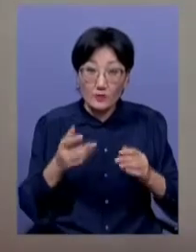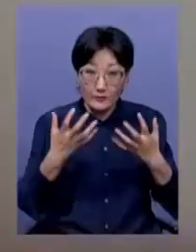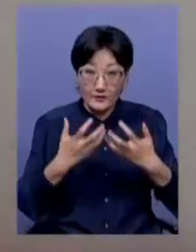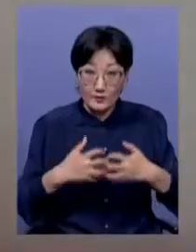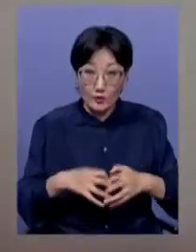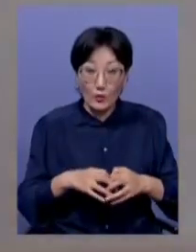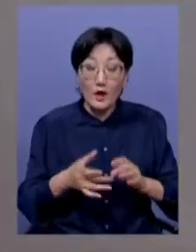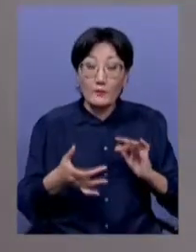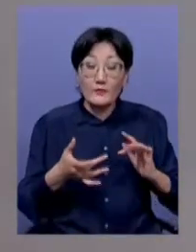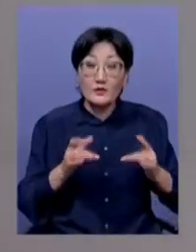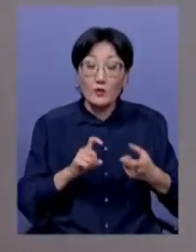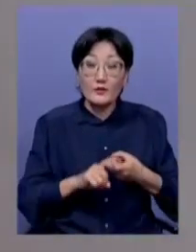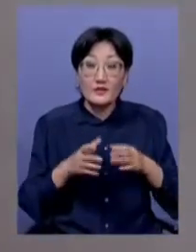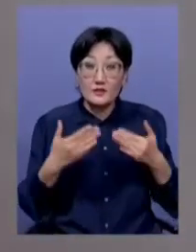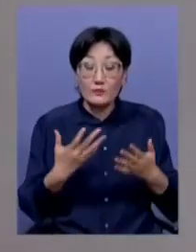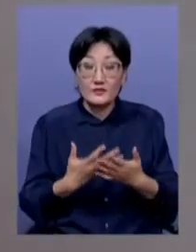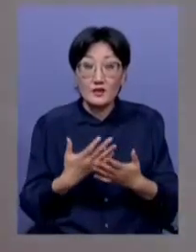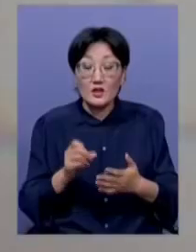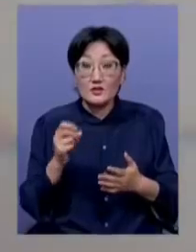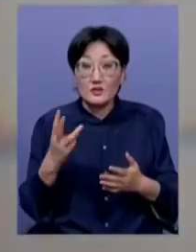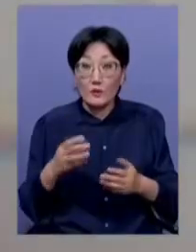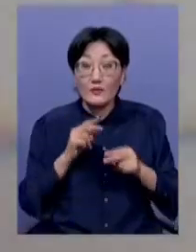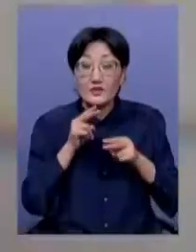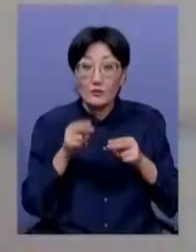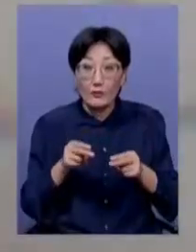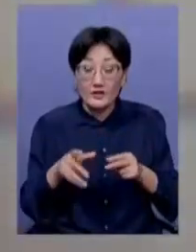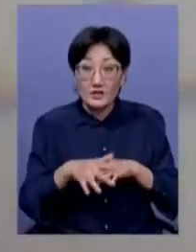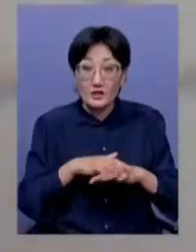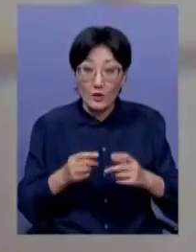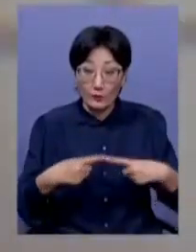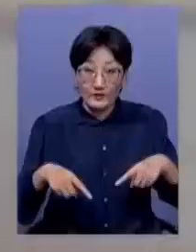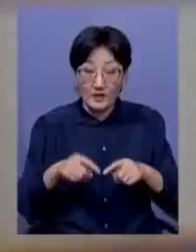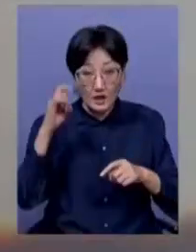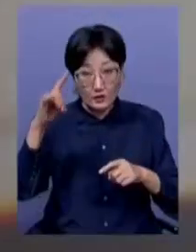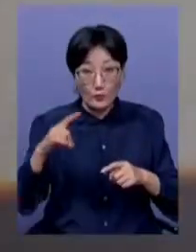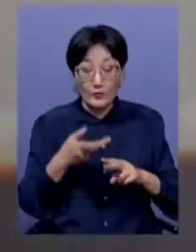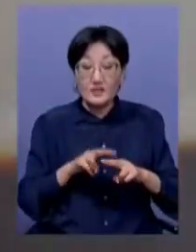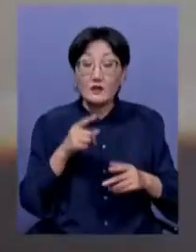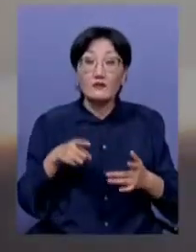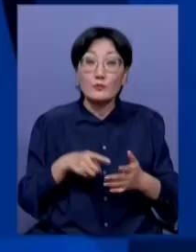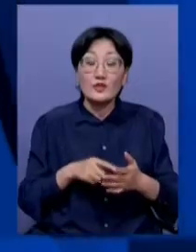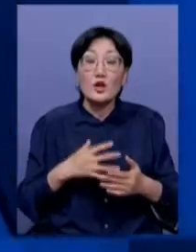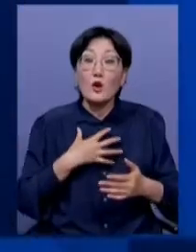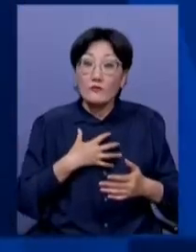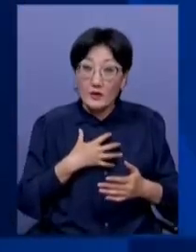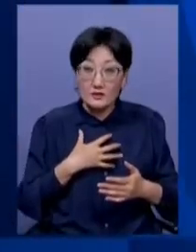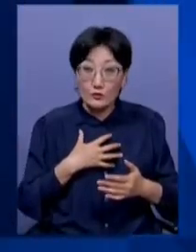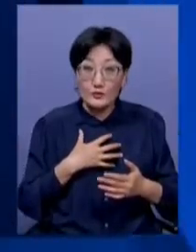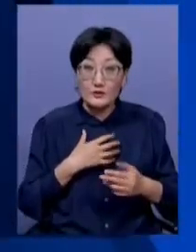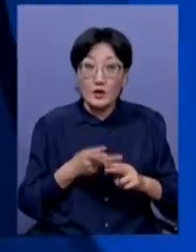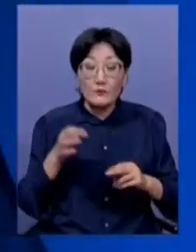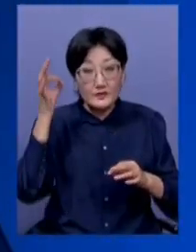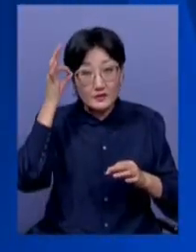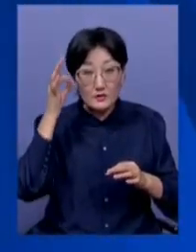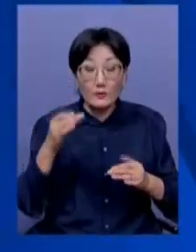по кибербуллингу нет, но, как показывает количество обращений в общественные организации, в Казахстане этот вопрос стоит довольно остро. Стоит только